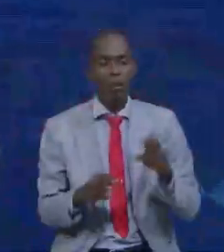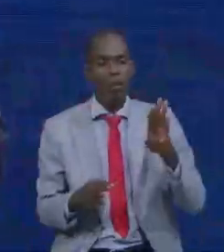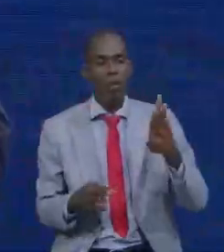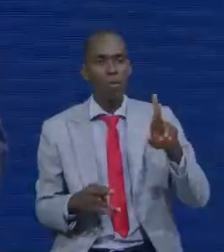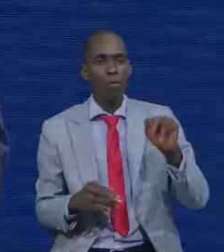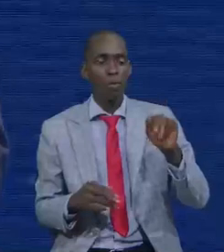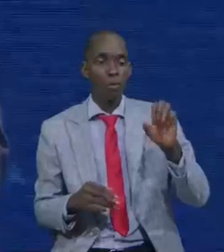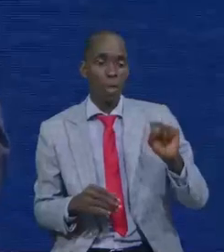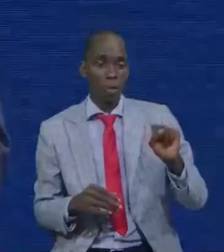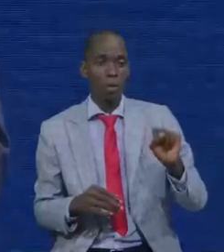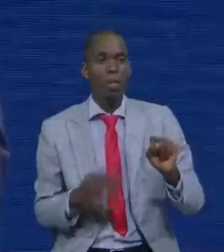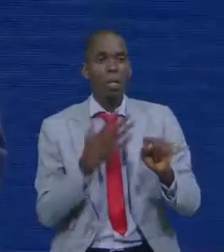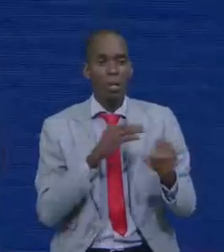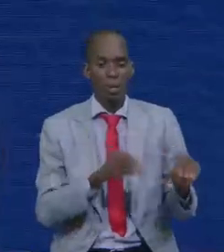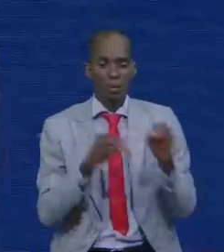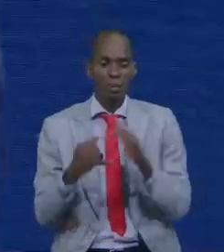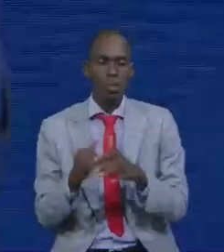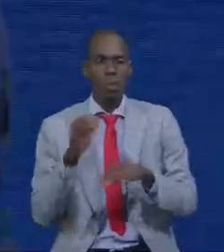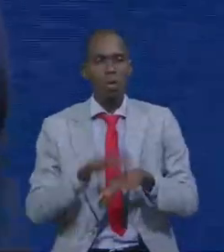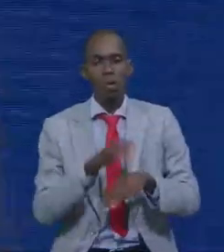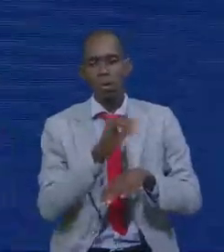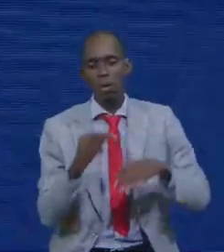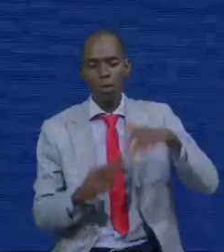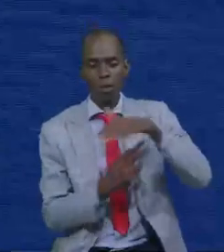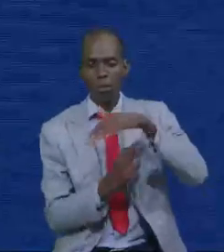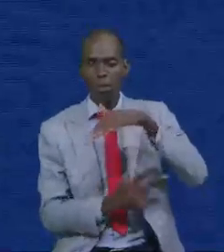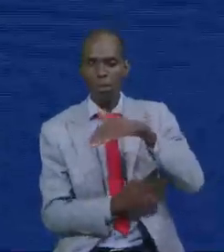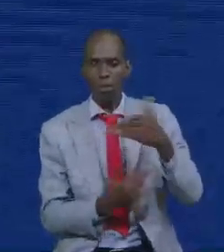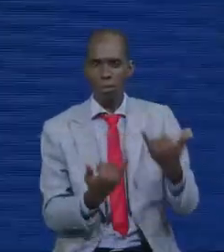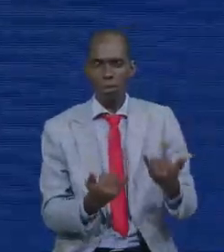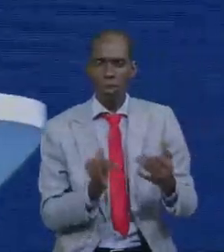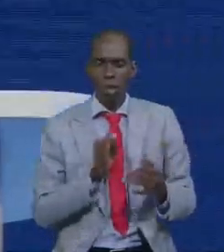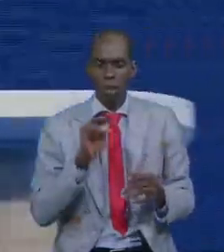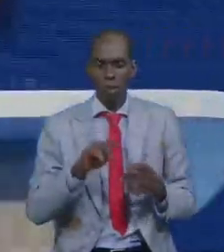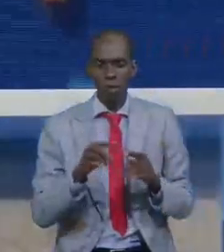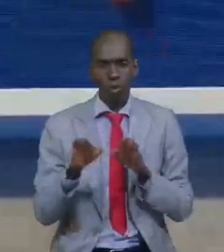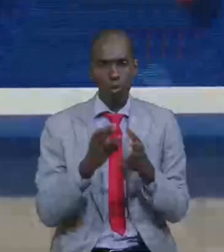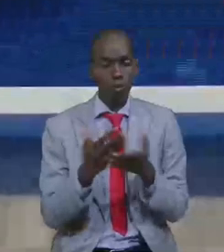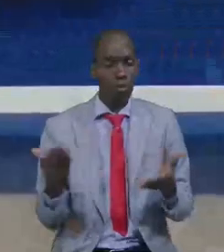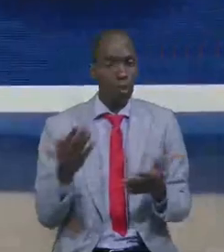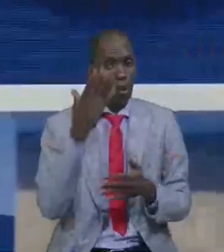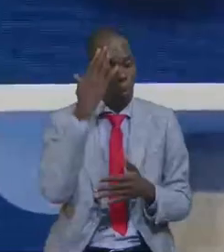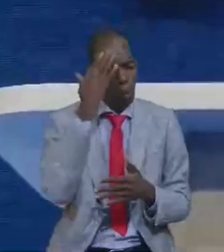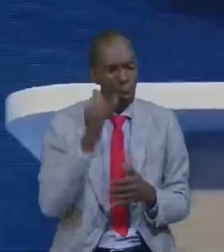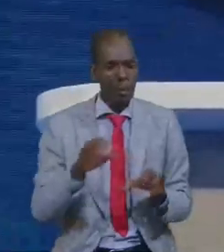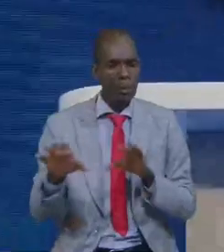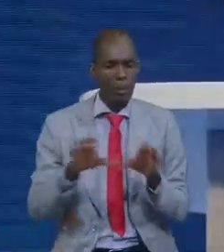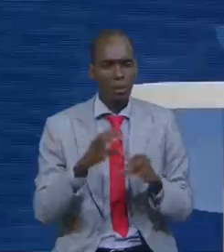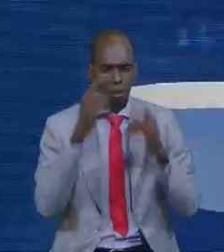une perche. Maintenant, je dois vous expliquer quelque chose. Pourquoi a-t-il fait cela?